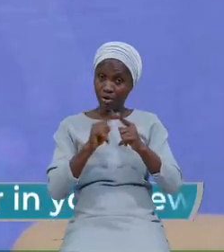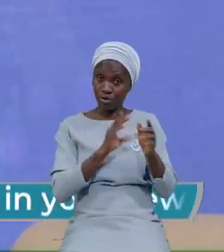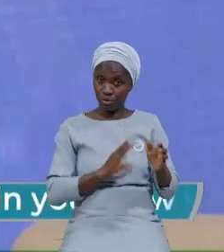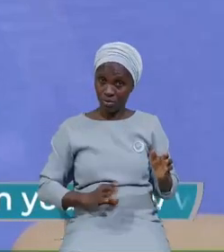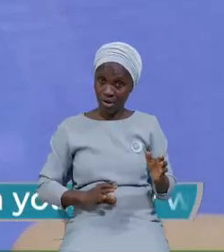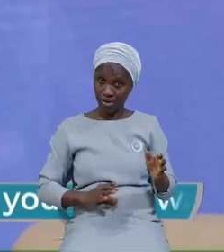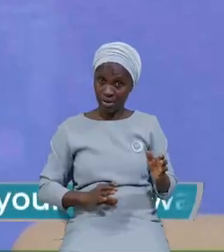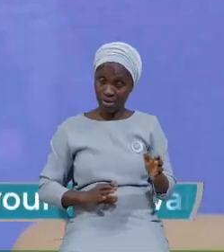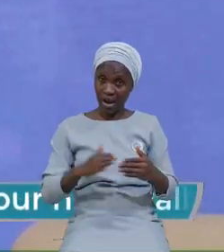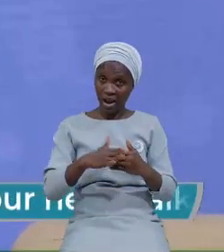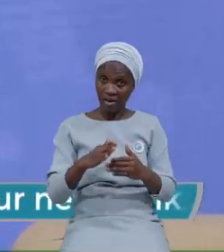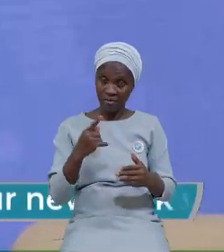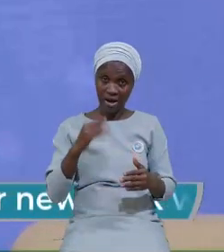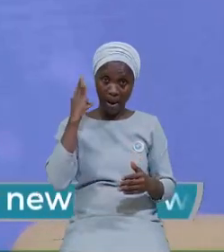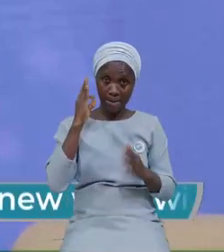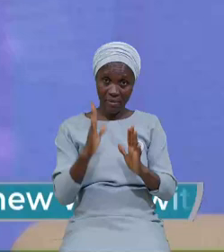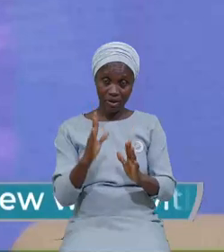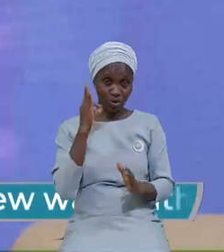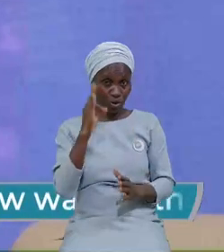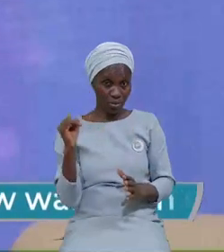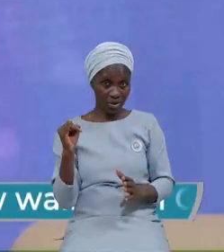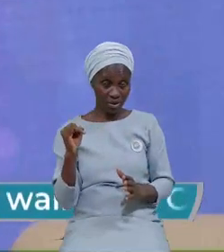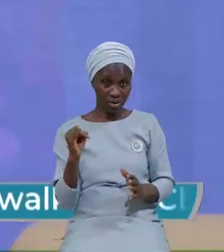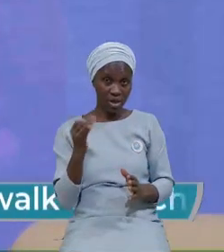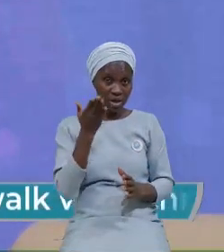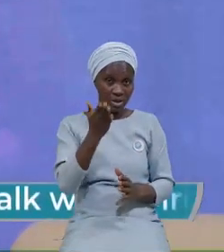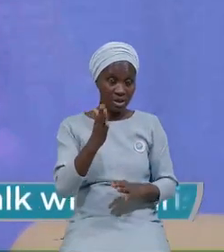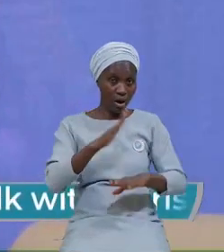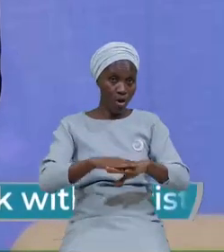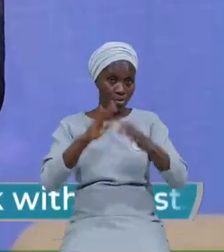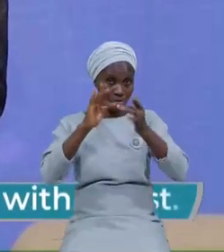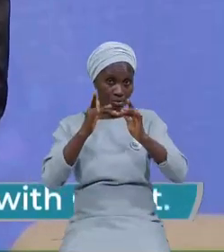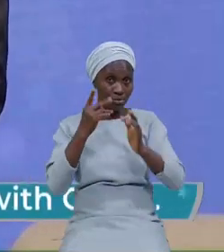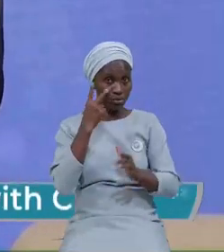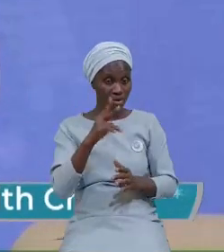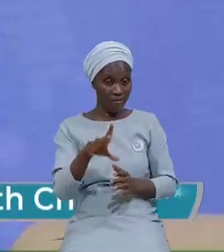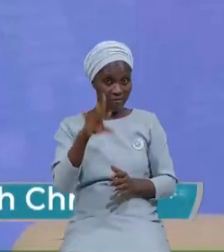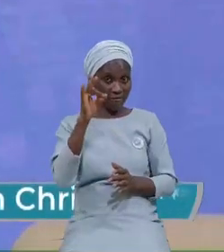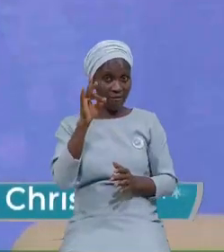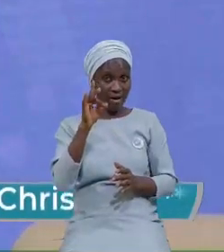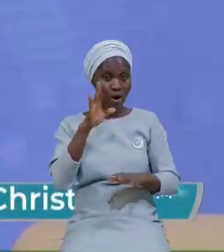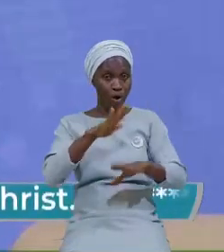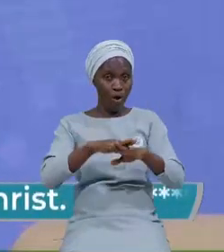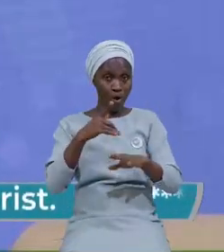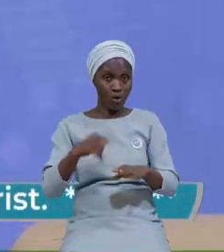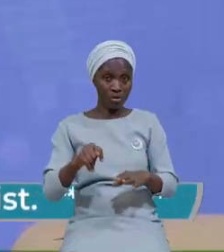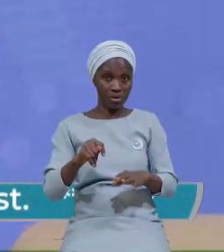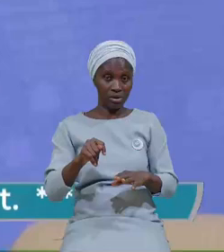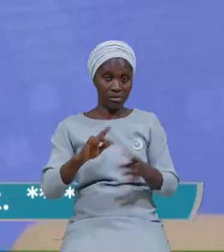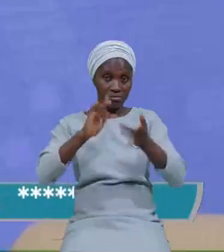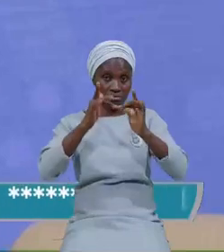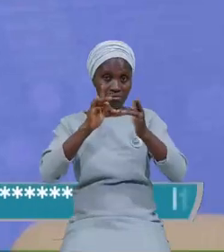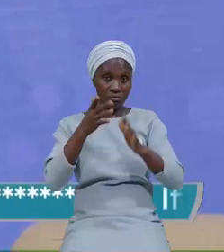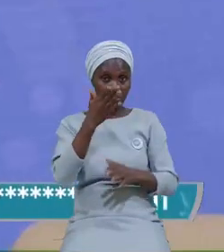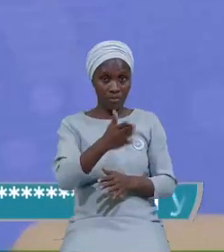message du pasteur ce soir il y a un lien cliquez dessus et remplissez le